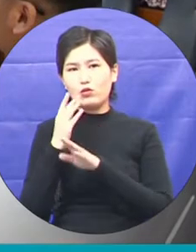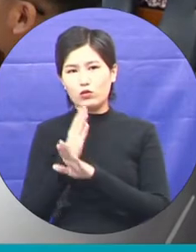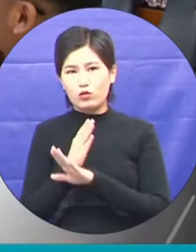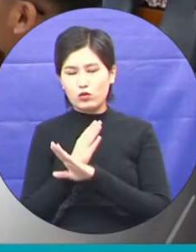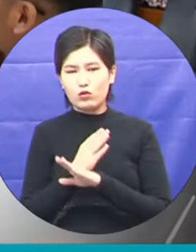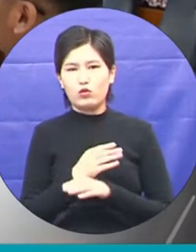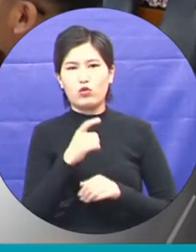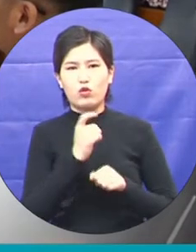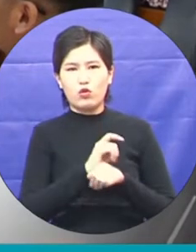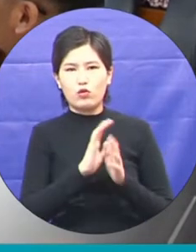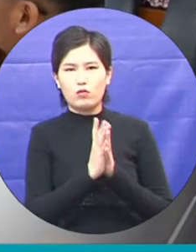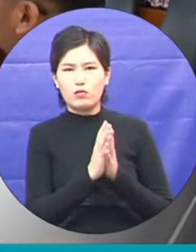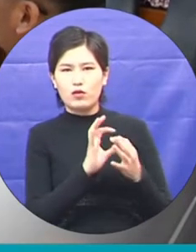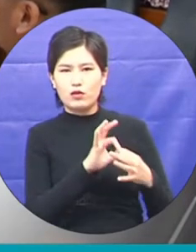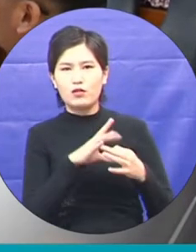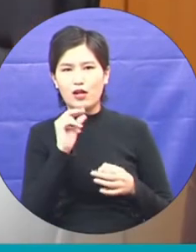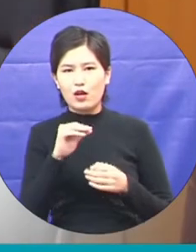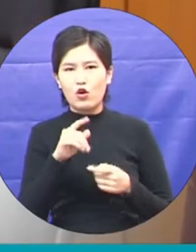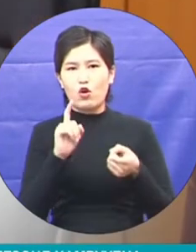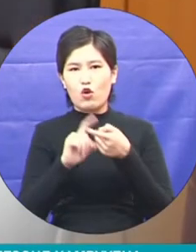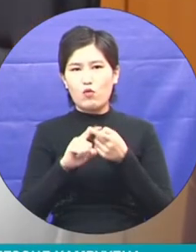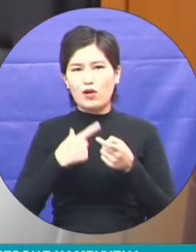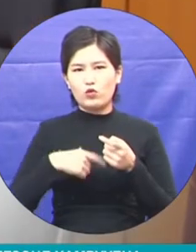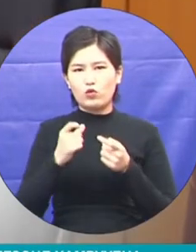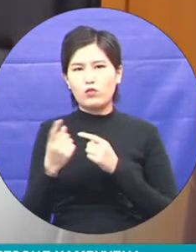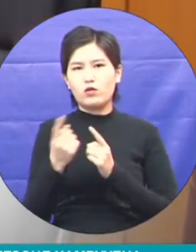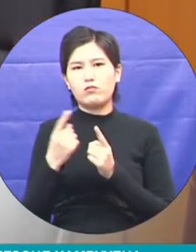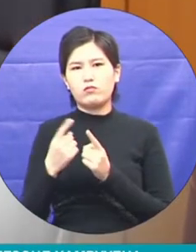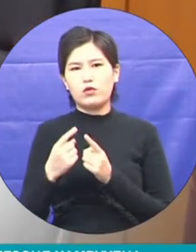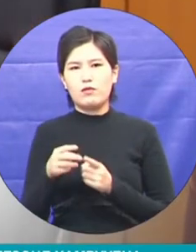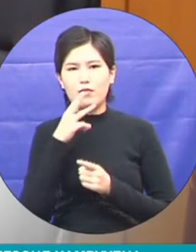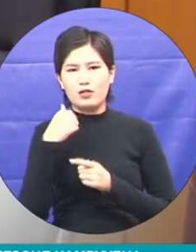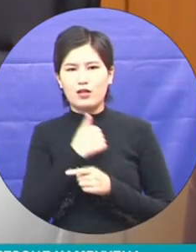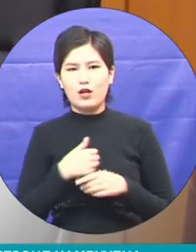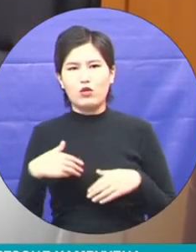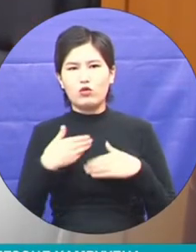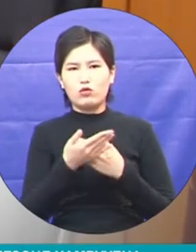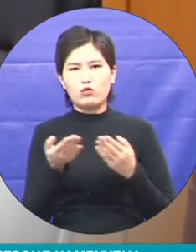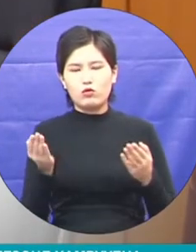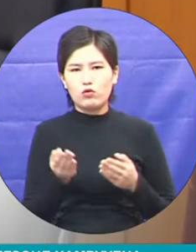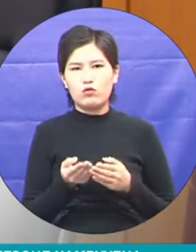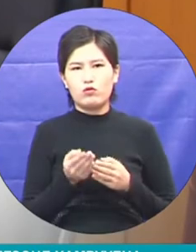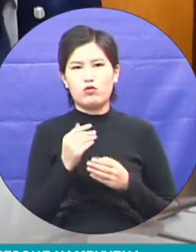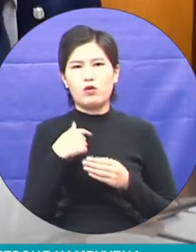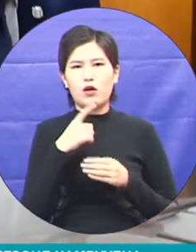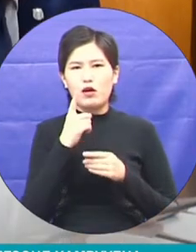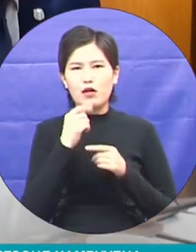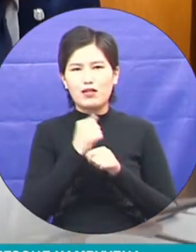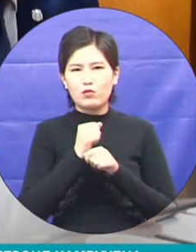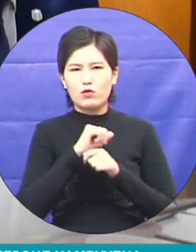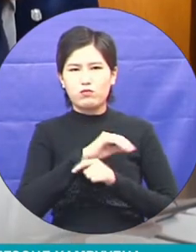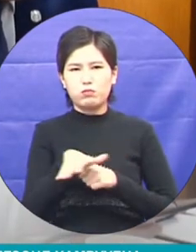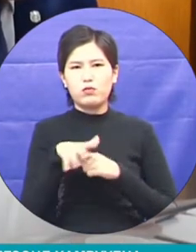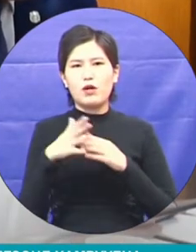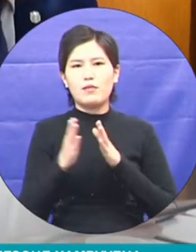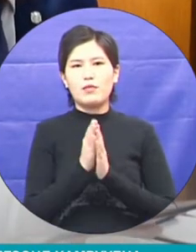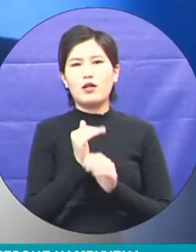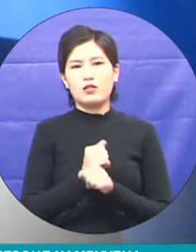газраас хэрэгжүүлэх ажлуудад холбооны гишүүдийг хамруулах, мэдээллээр хангах зэрэг олон талаар нэгт хамтран ажиллах юм а.